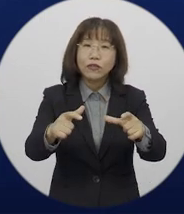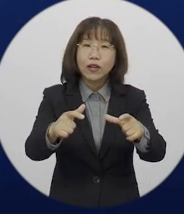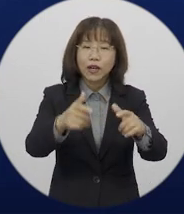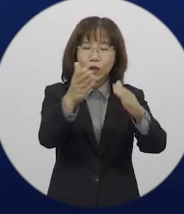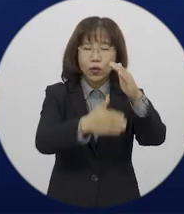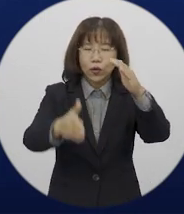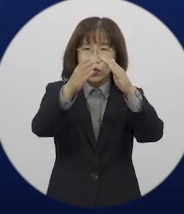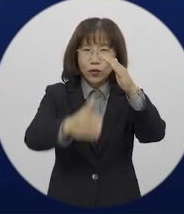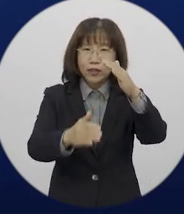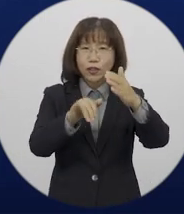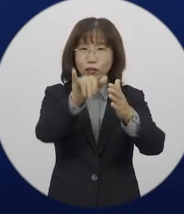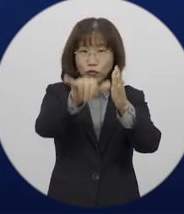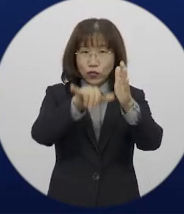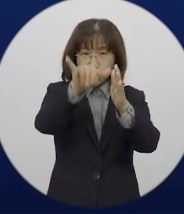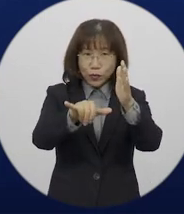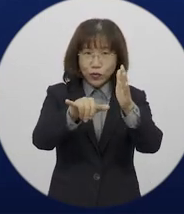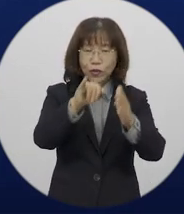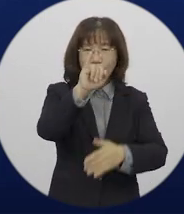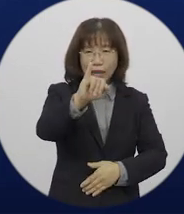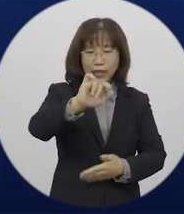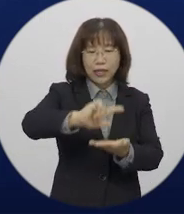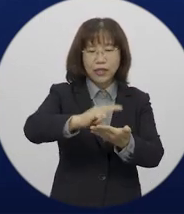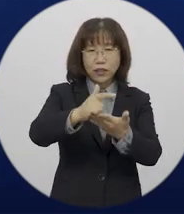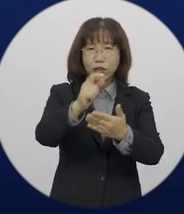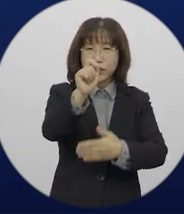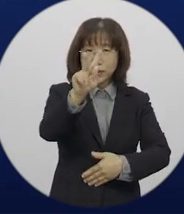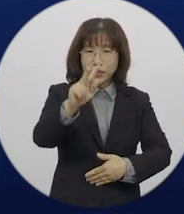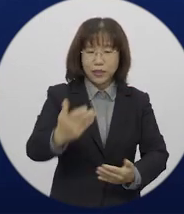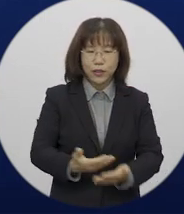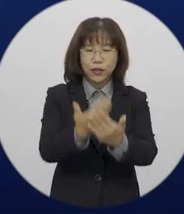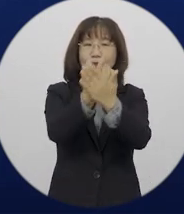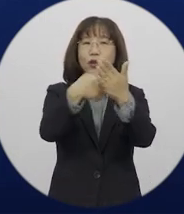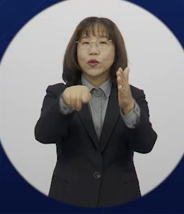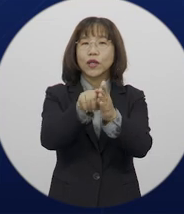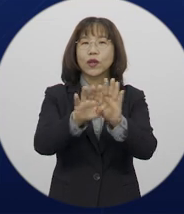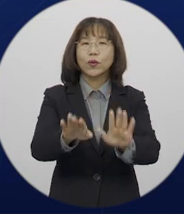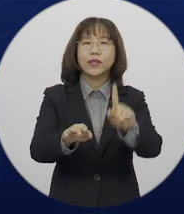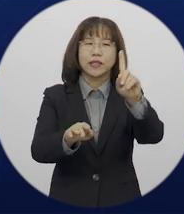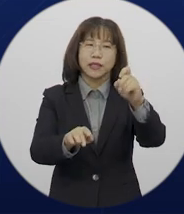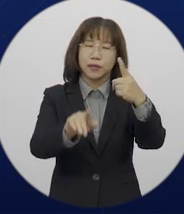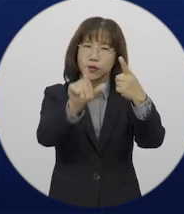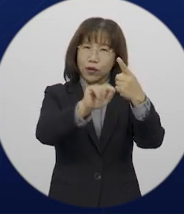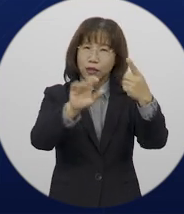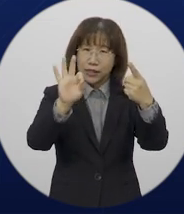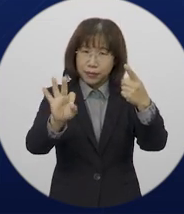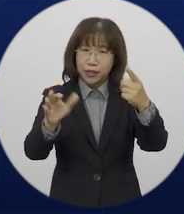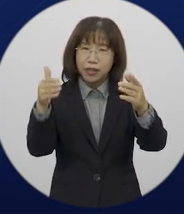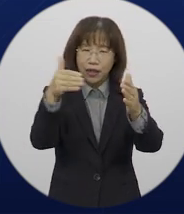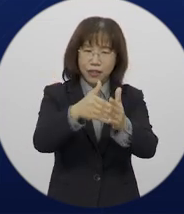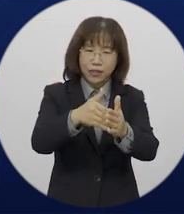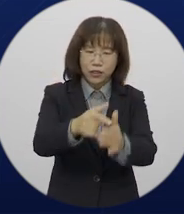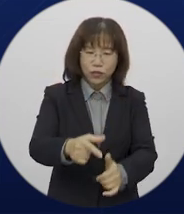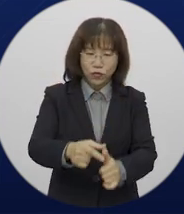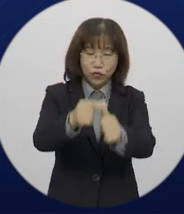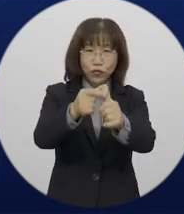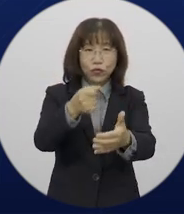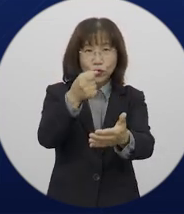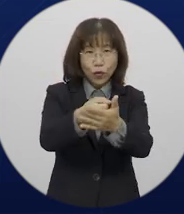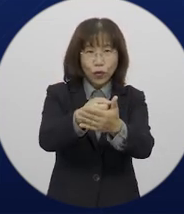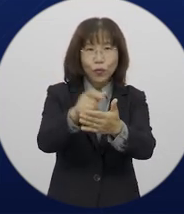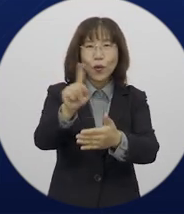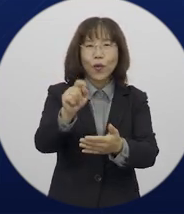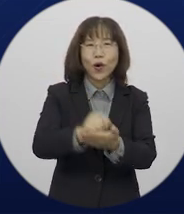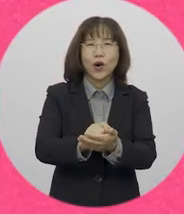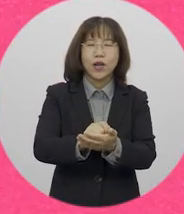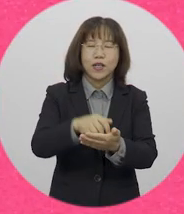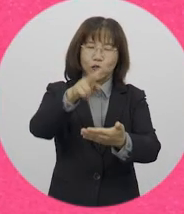강서구가 공식 유튜브 채널 i강서TV 활성화를 위해 오는 11월 10일까지 구독 이벤트를 진행합니다.